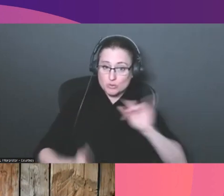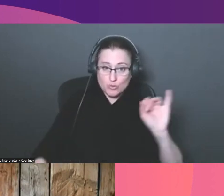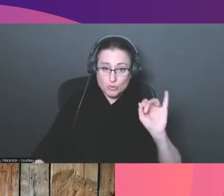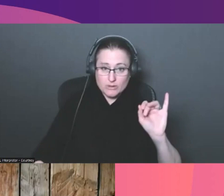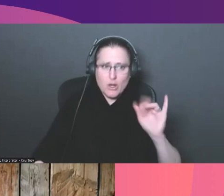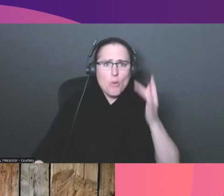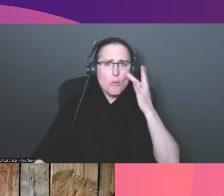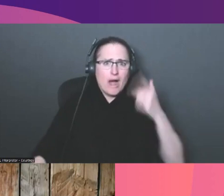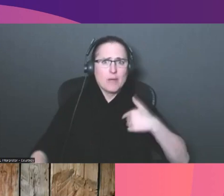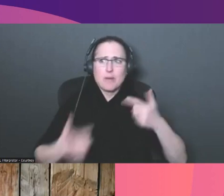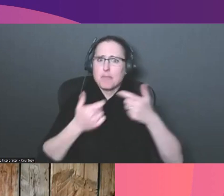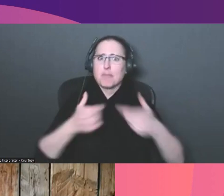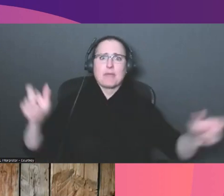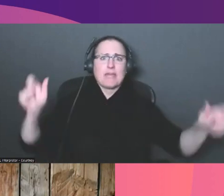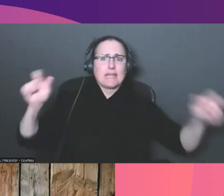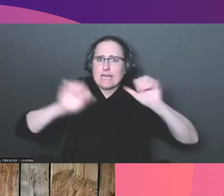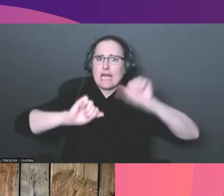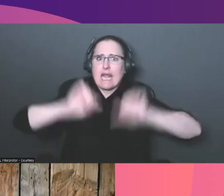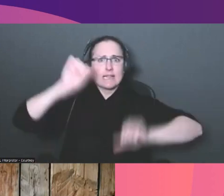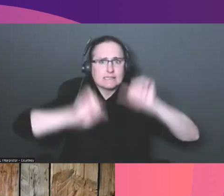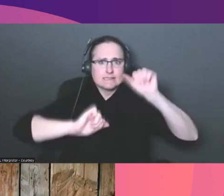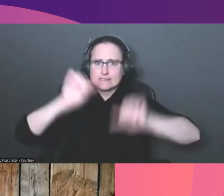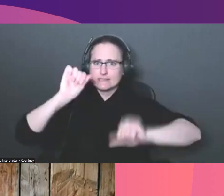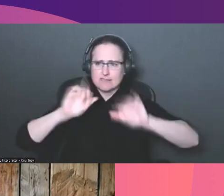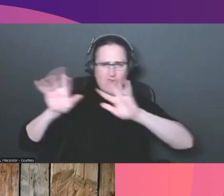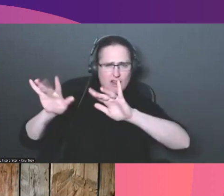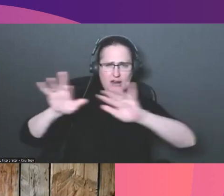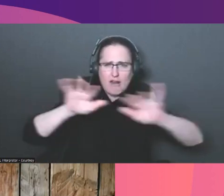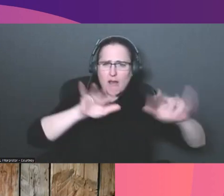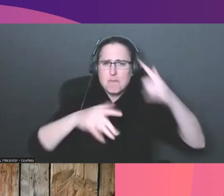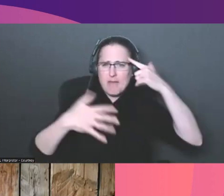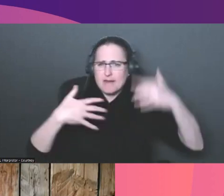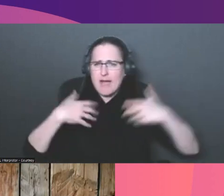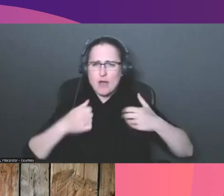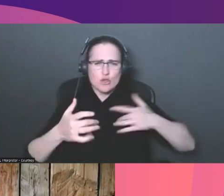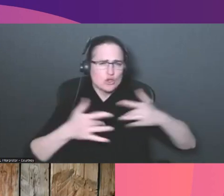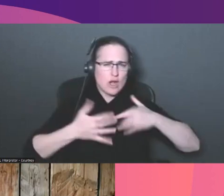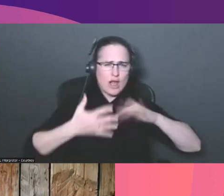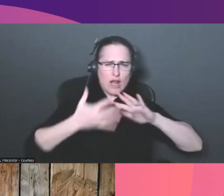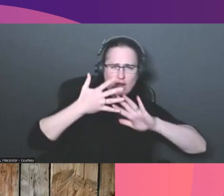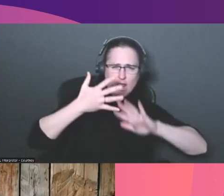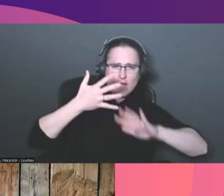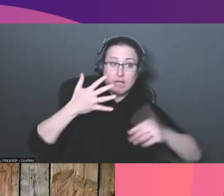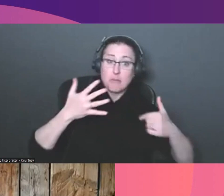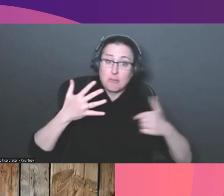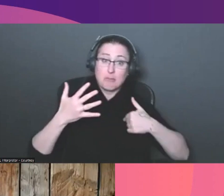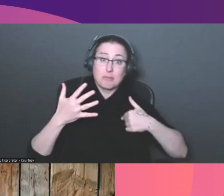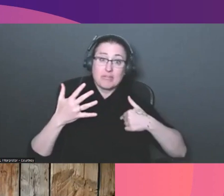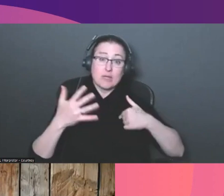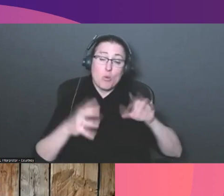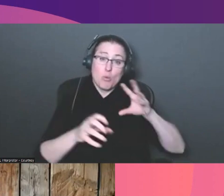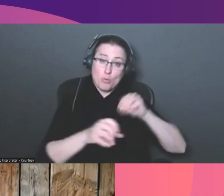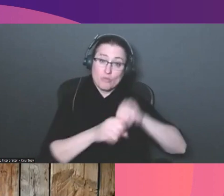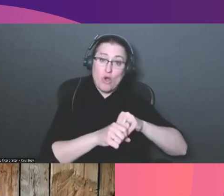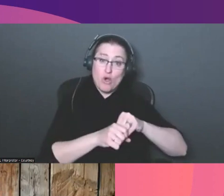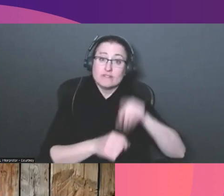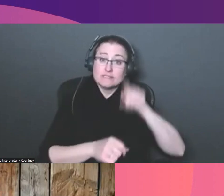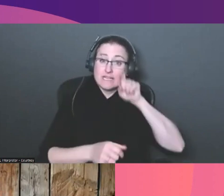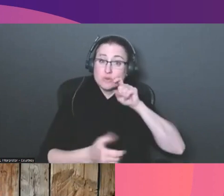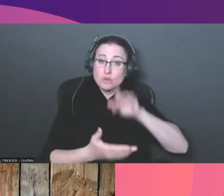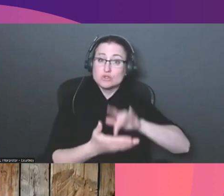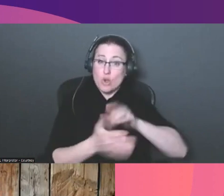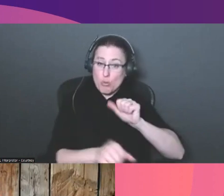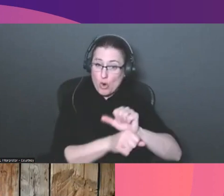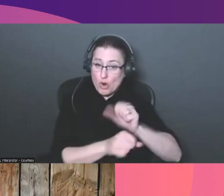violences conjugales. Souvenez-vous, nous avions fait une grande analyse, nous sommes penchés sur les enjeux de santé mentale. Moi, je travaille beaucoup en